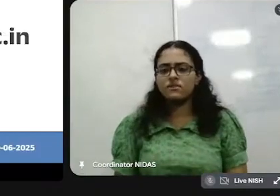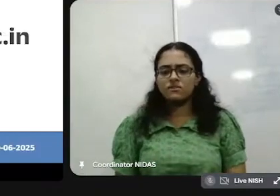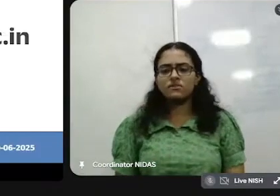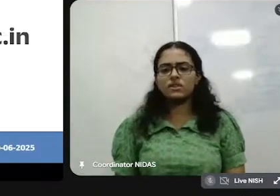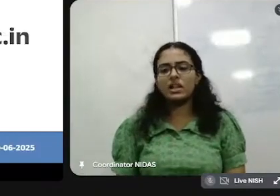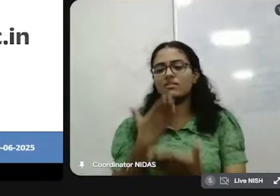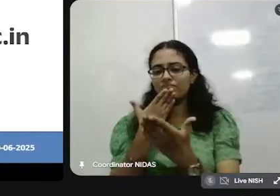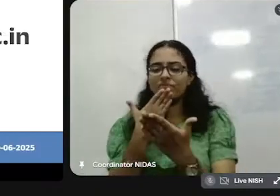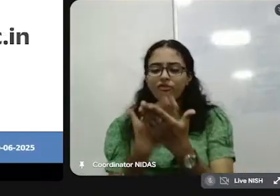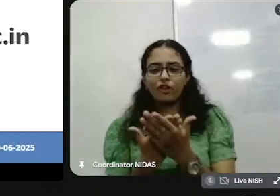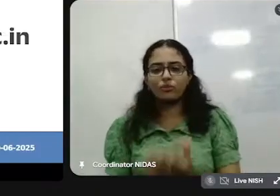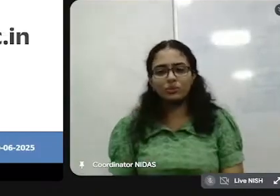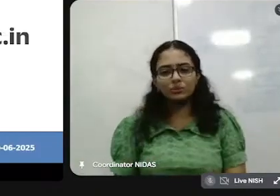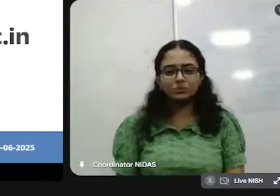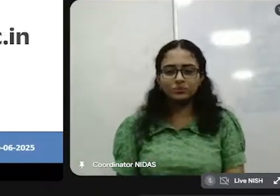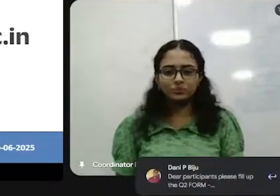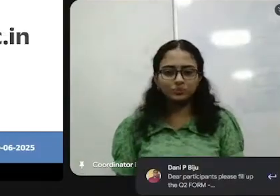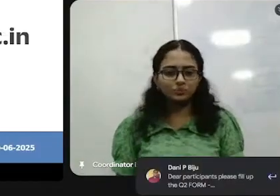ഓക്കെ, താങ്ക് യു സോ മച്ച്. താങ്ക് യു.